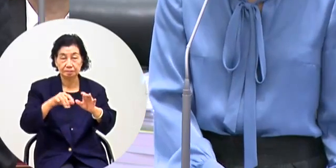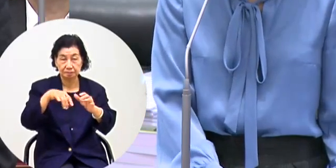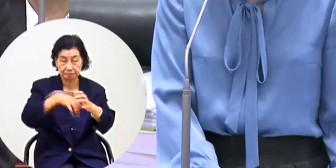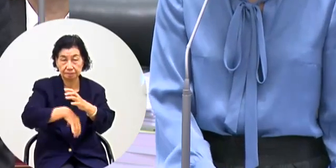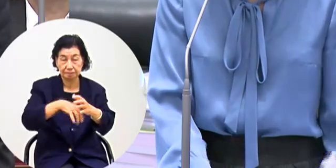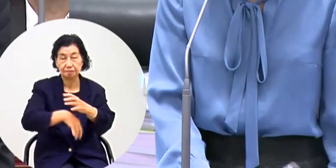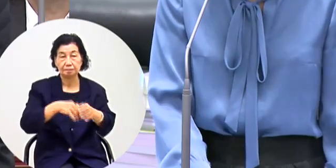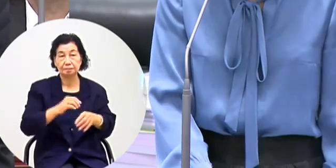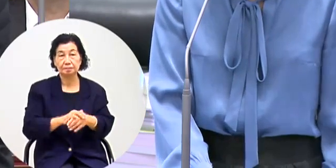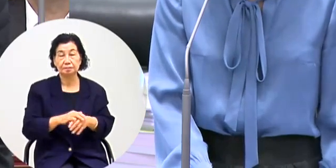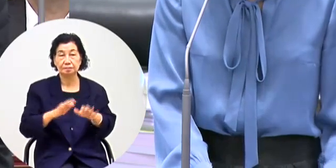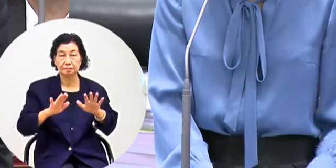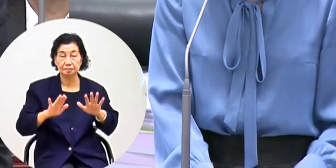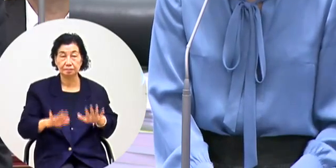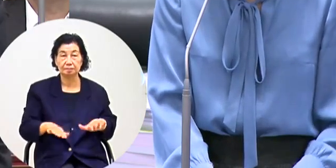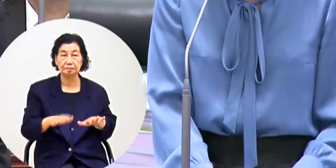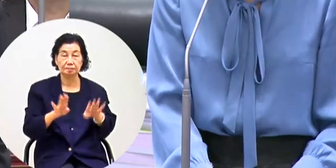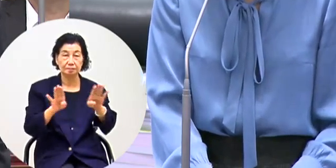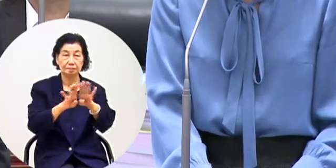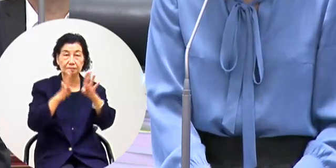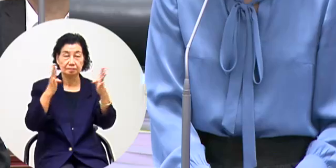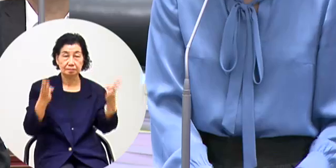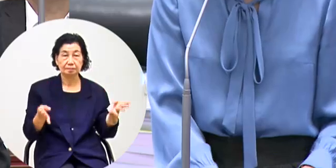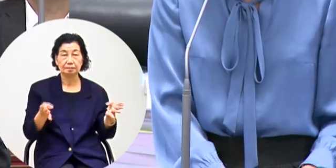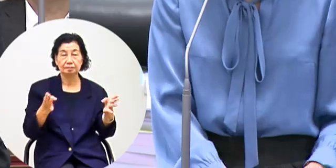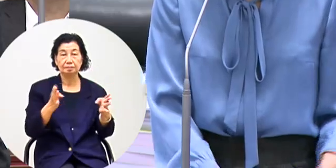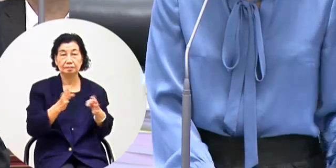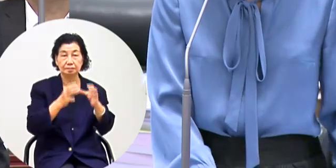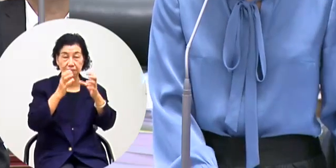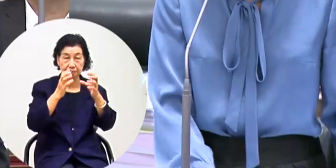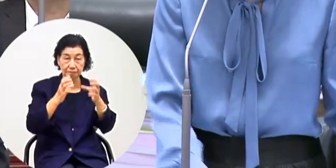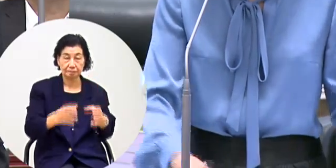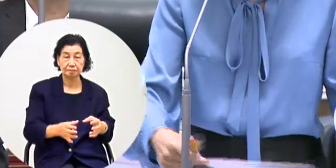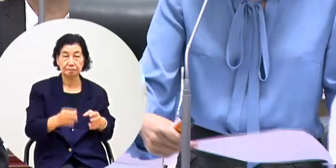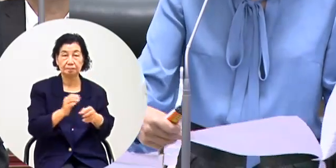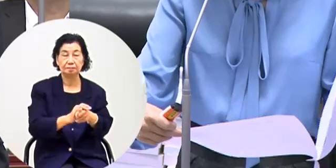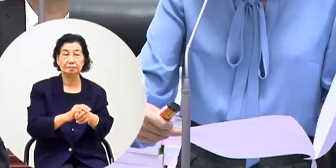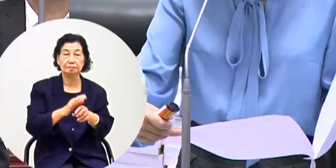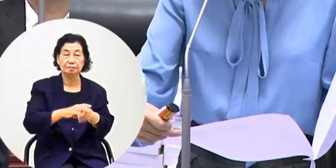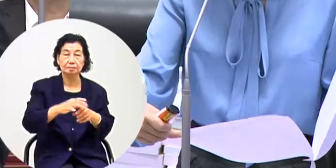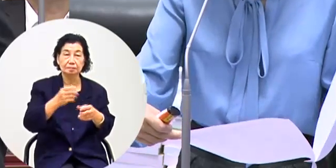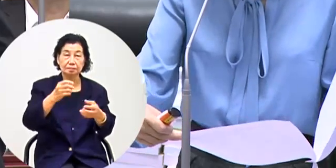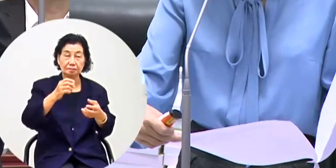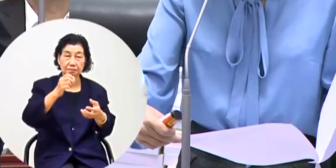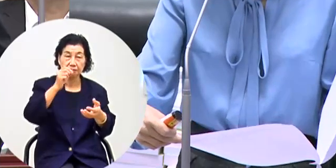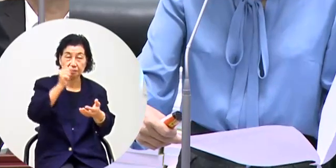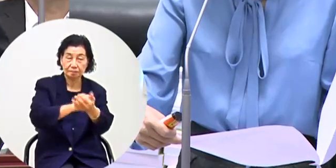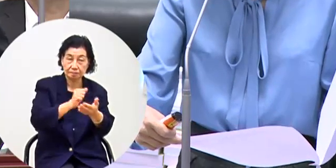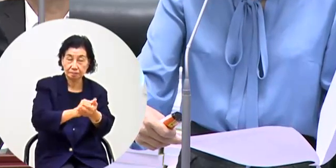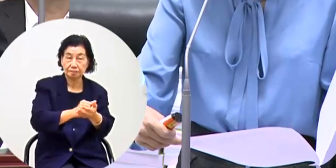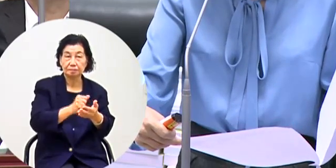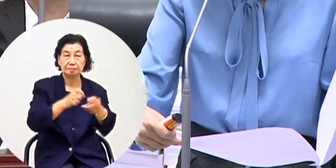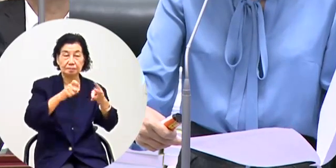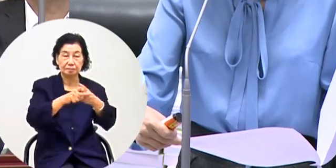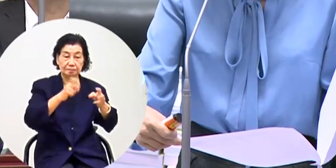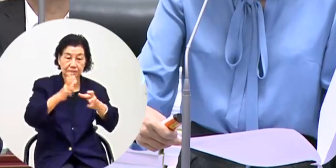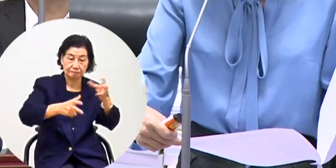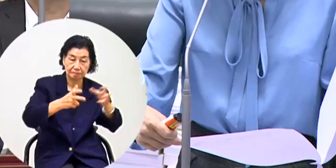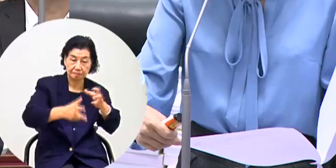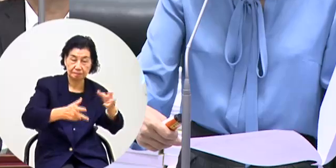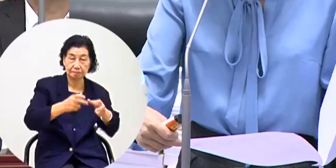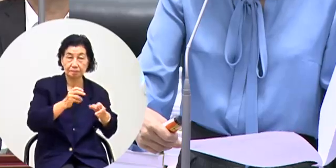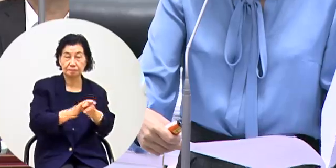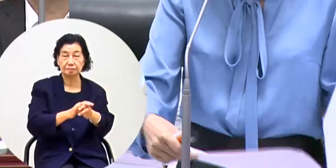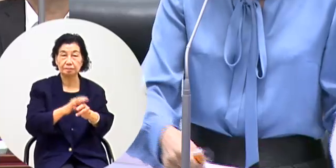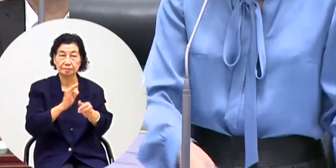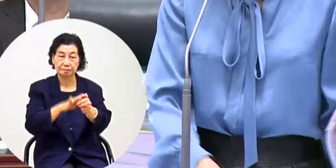概会以未登工厂，还是如果真的未来要把它辅导合法，那要形成聚落其